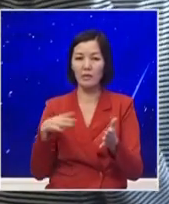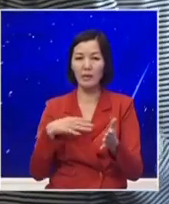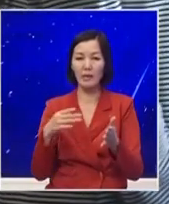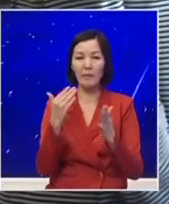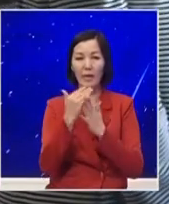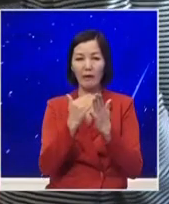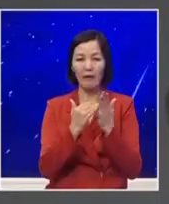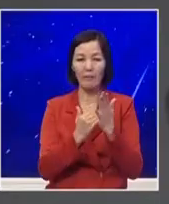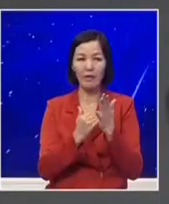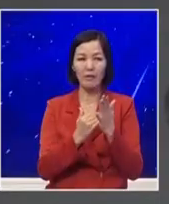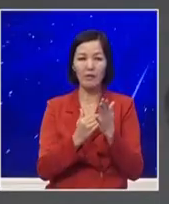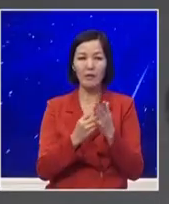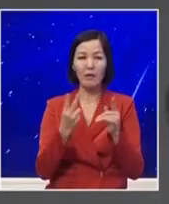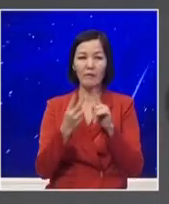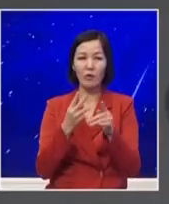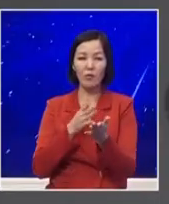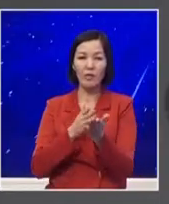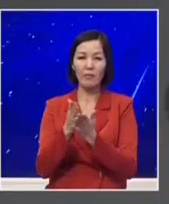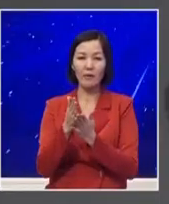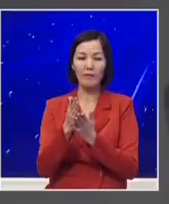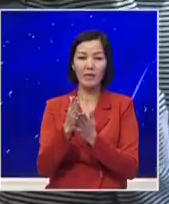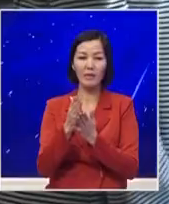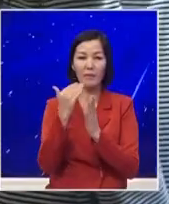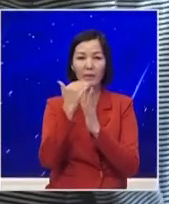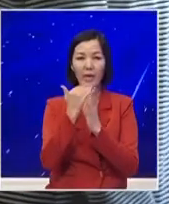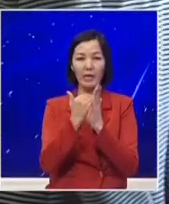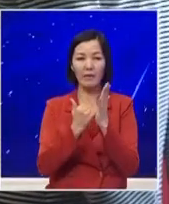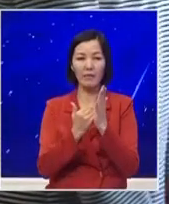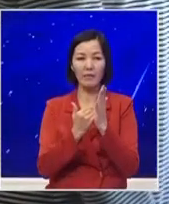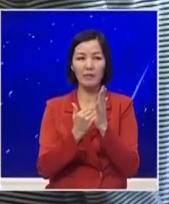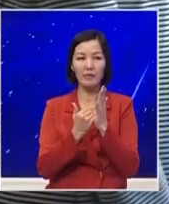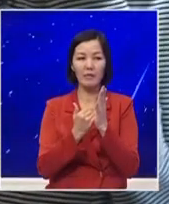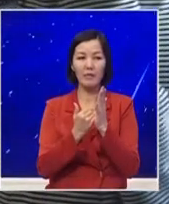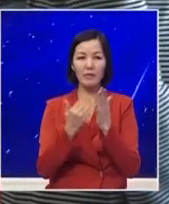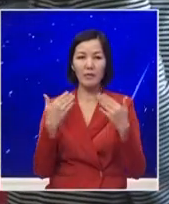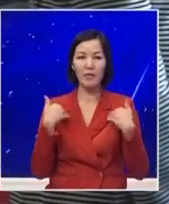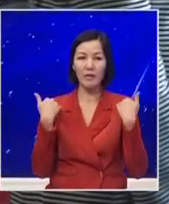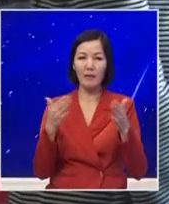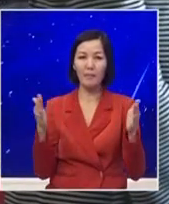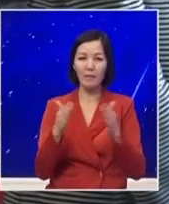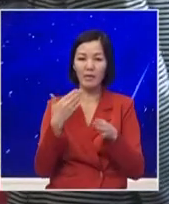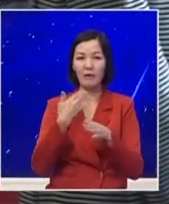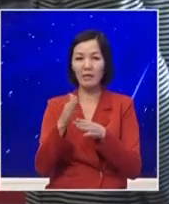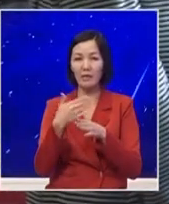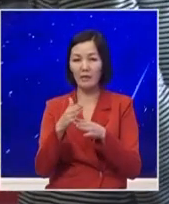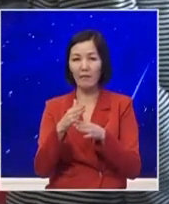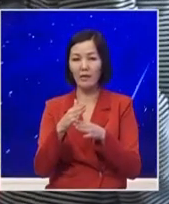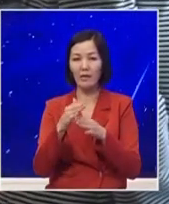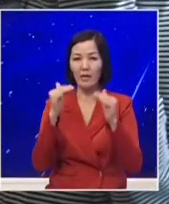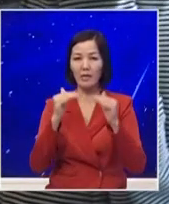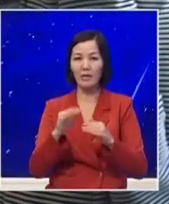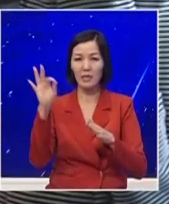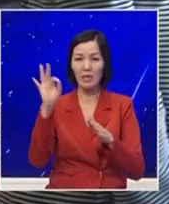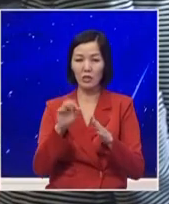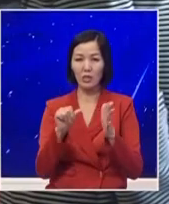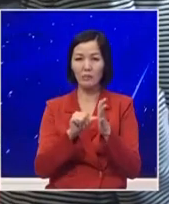программы. Также второе направление программы, оно еще предусматривает микрокредитование. Это под